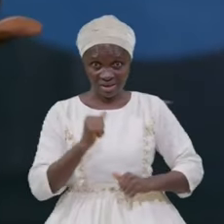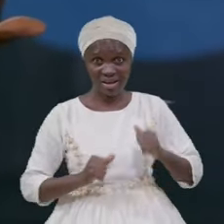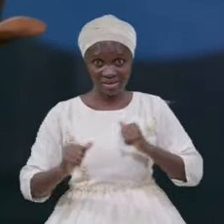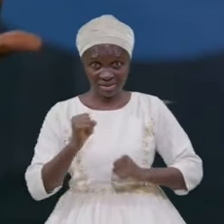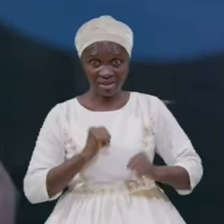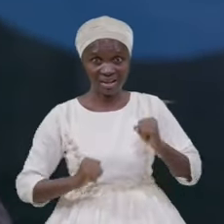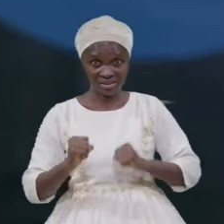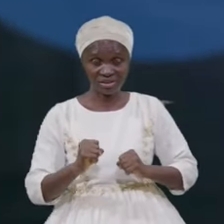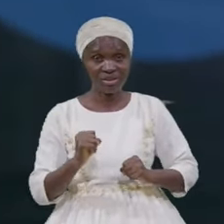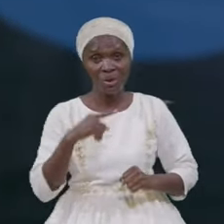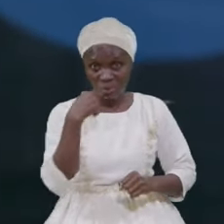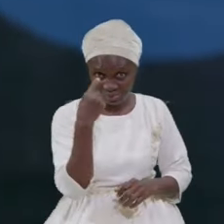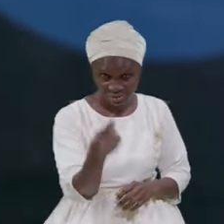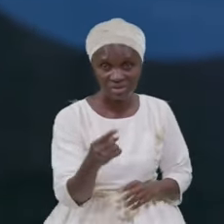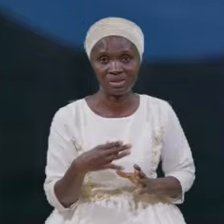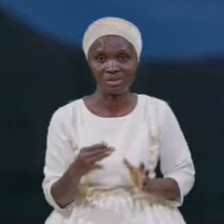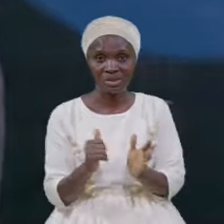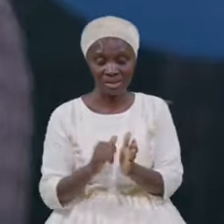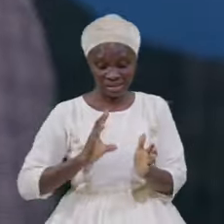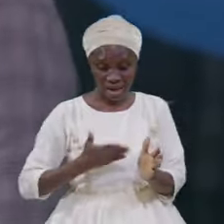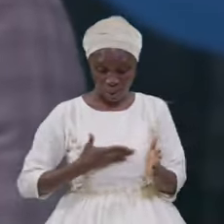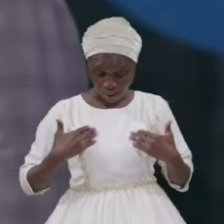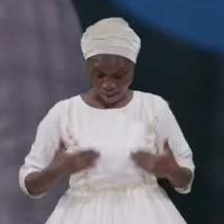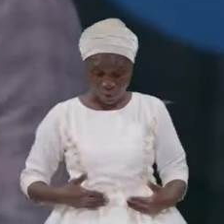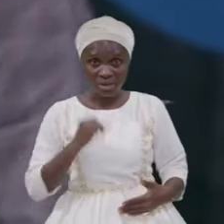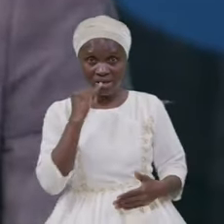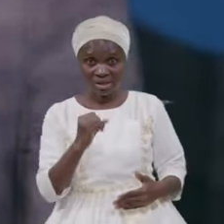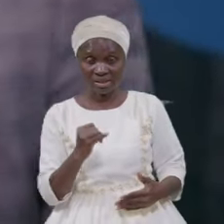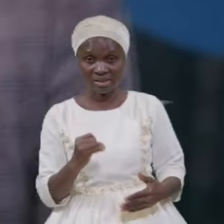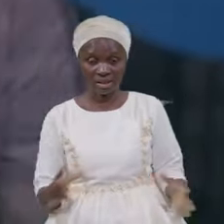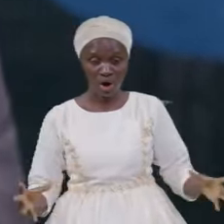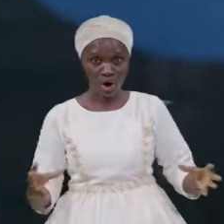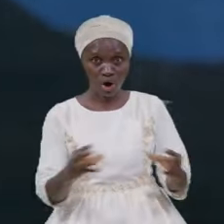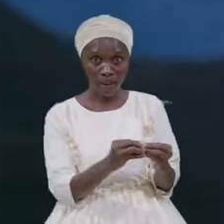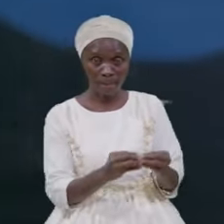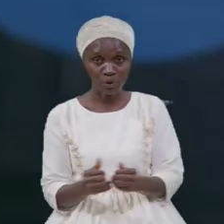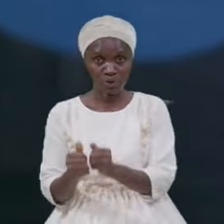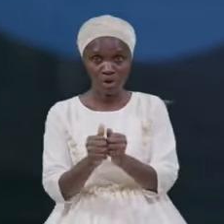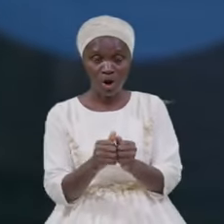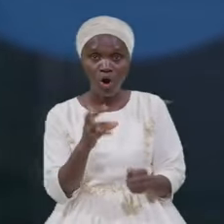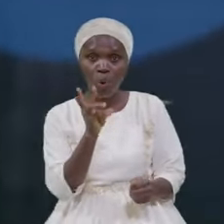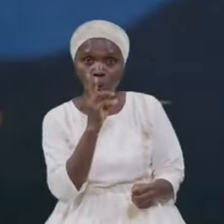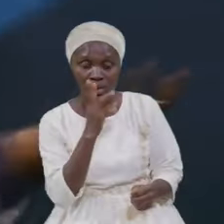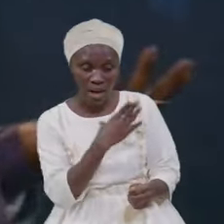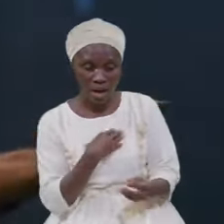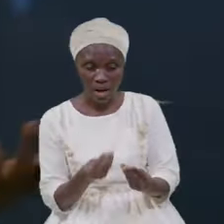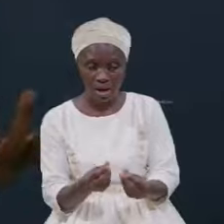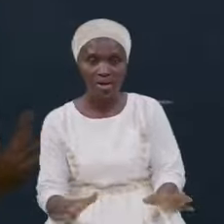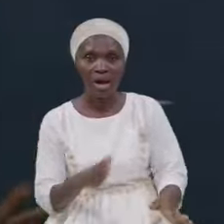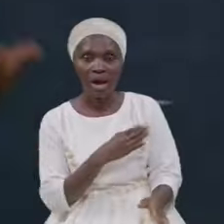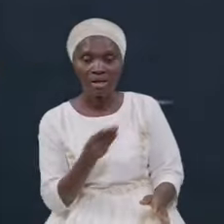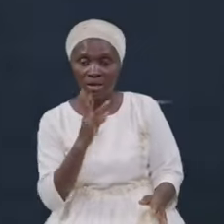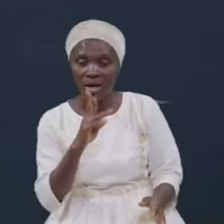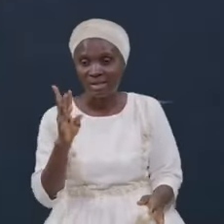Notre corps est une combinaison d'eau et de poussière. Et ce sont éléments que nous trouvons dans la poussière